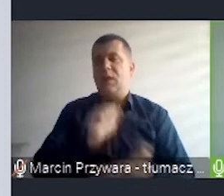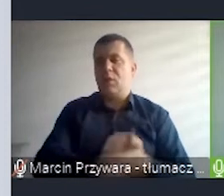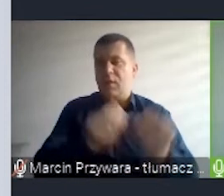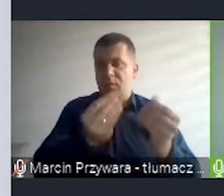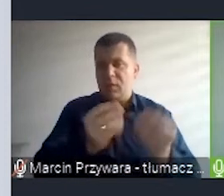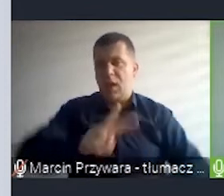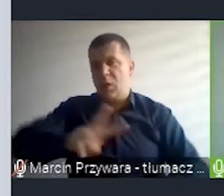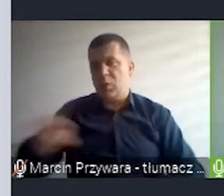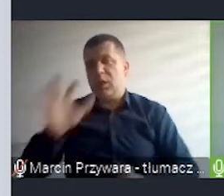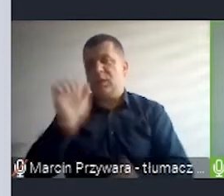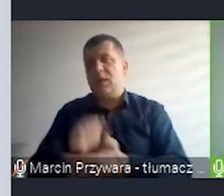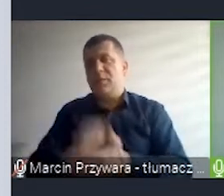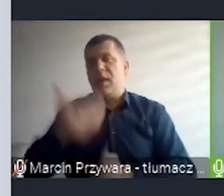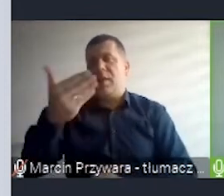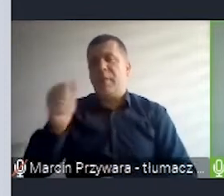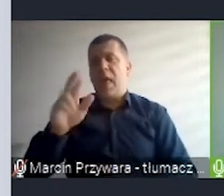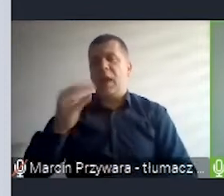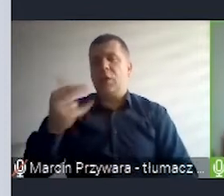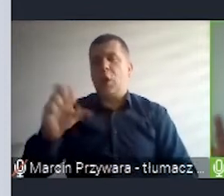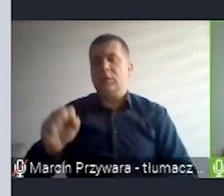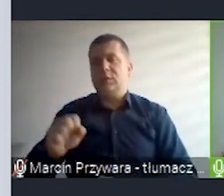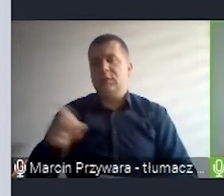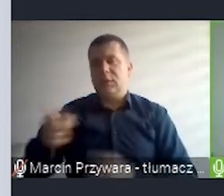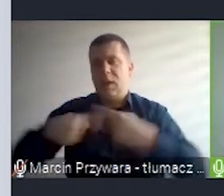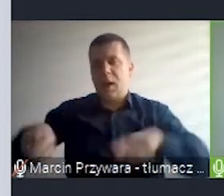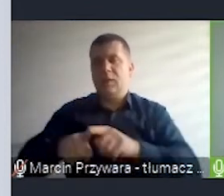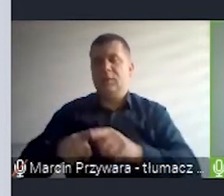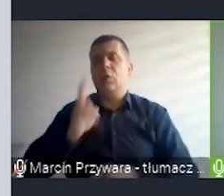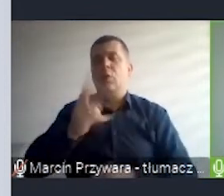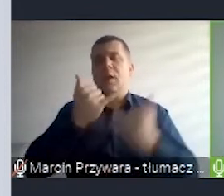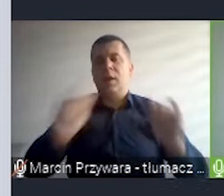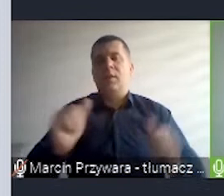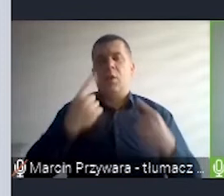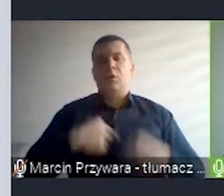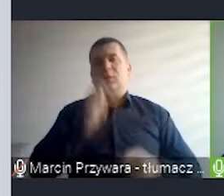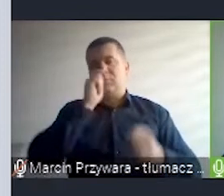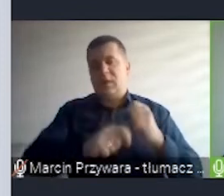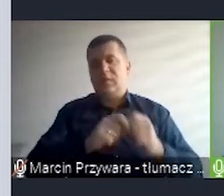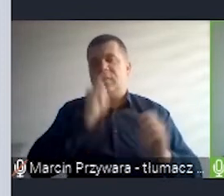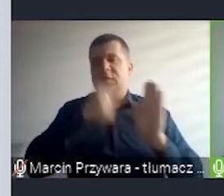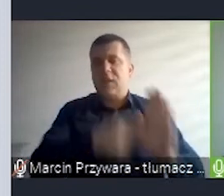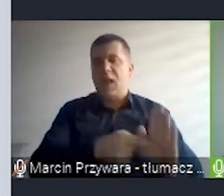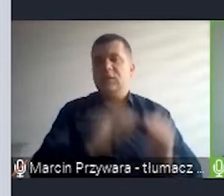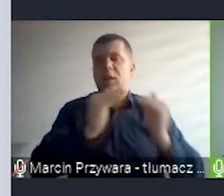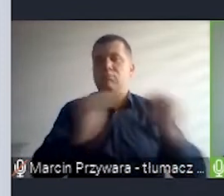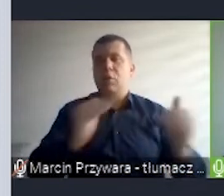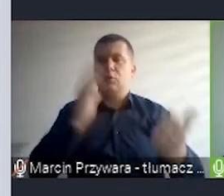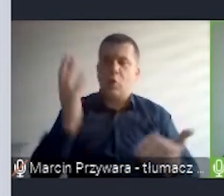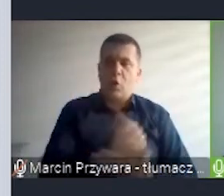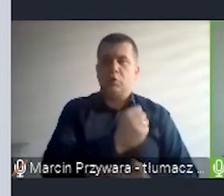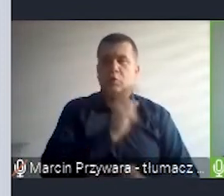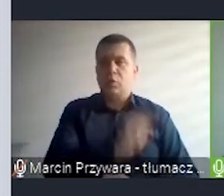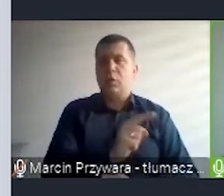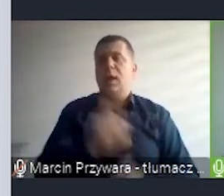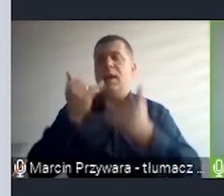a drugą zajmującą się merytoryczną realizacją. Czyli kto inny sprawdza wskaźniki, ich poziom osiągnięcia, kto